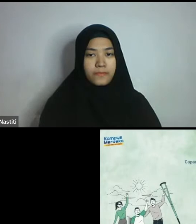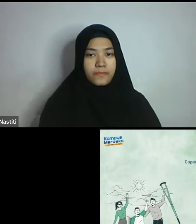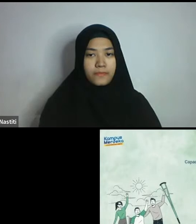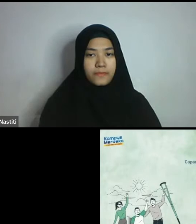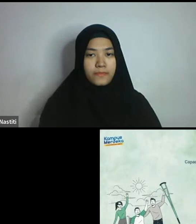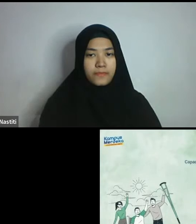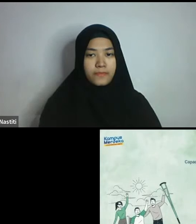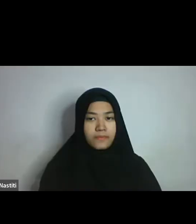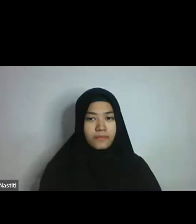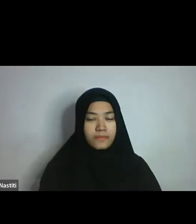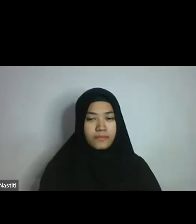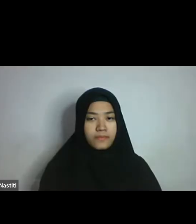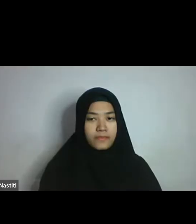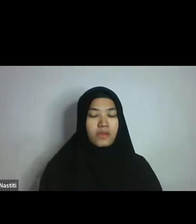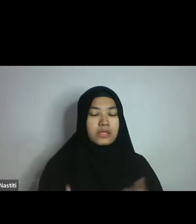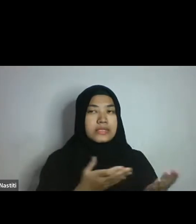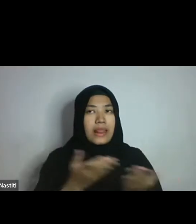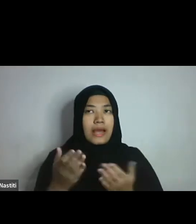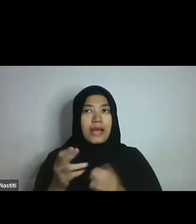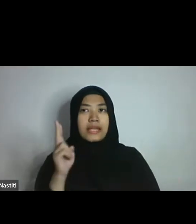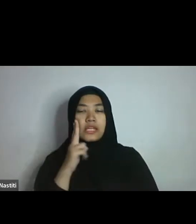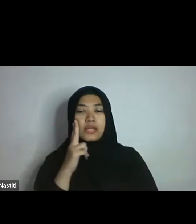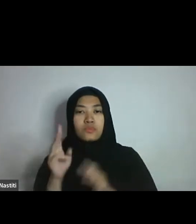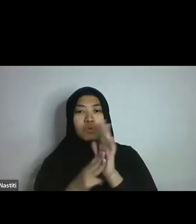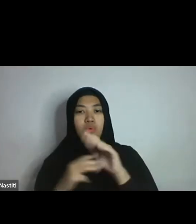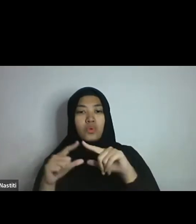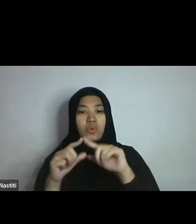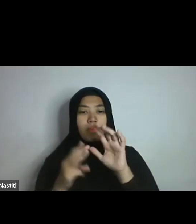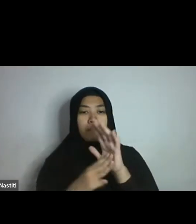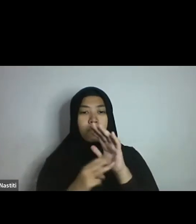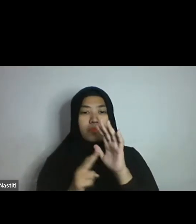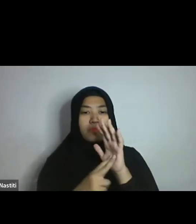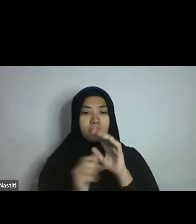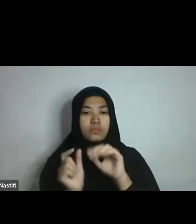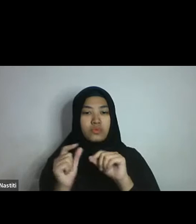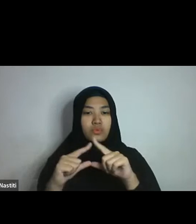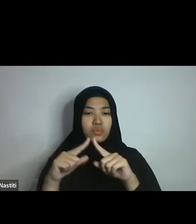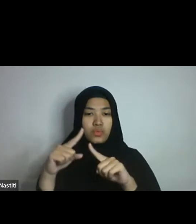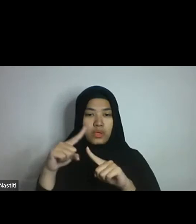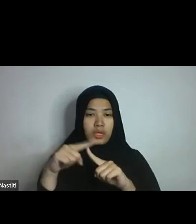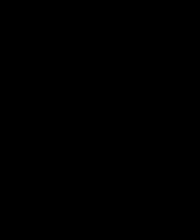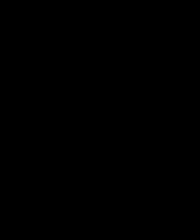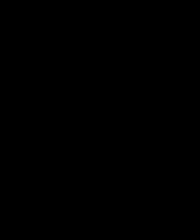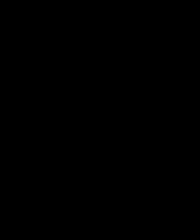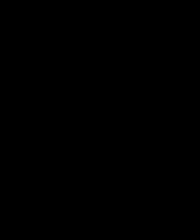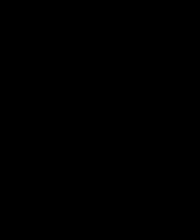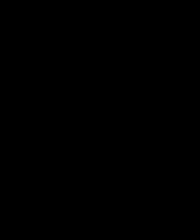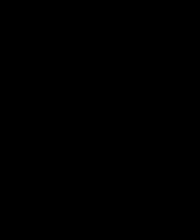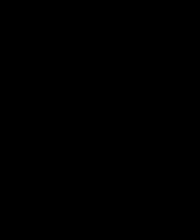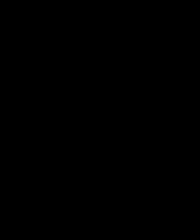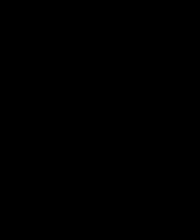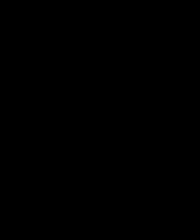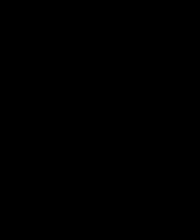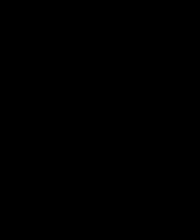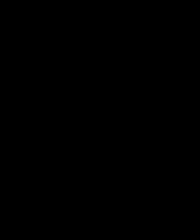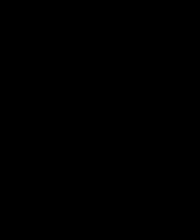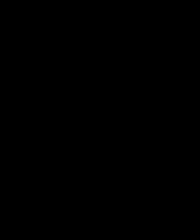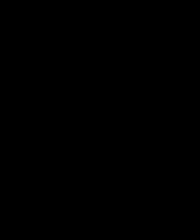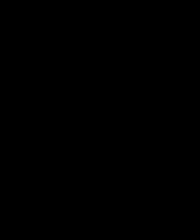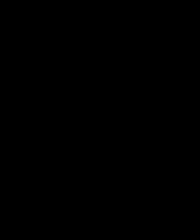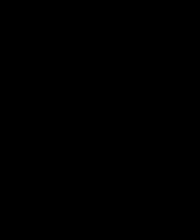Silakan Bu Mamnuah. Ya, baik. Terima kasih Bu Dina. Terdengar